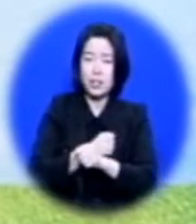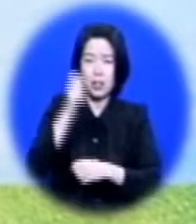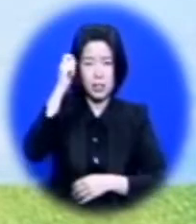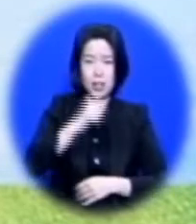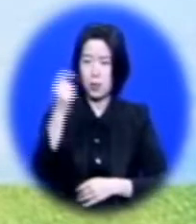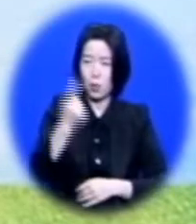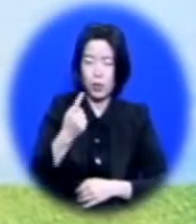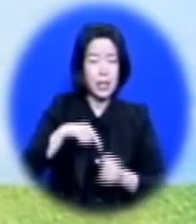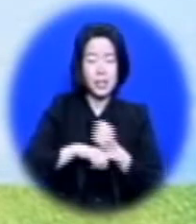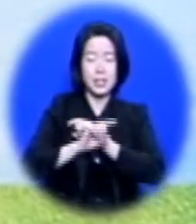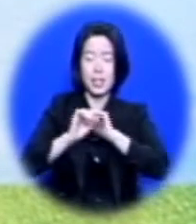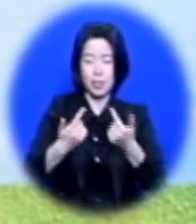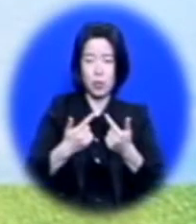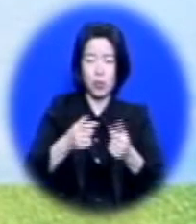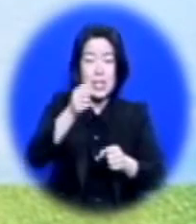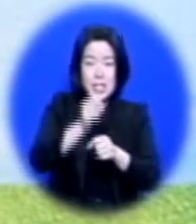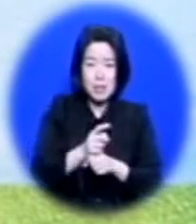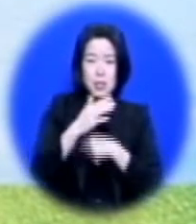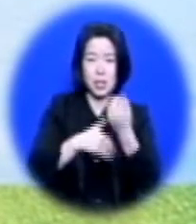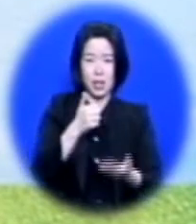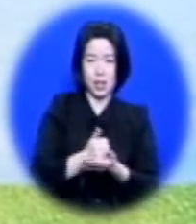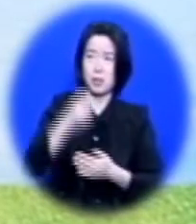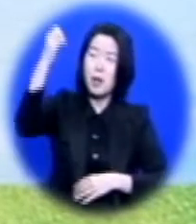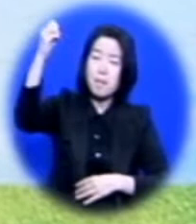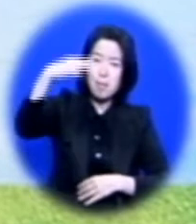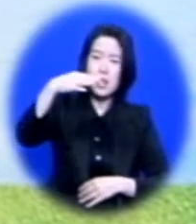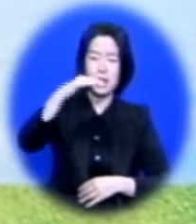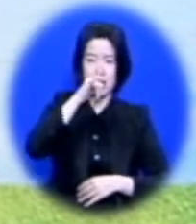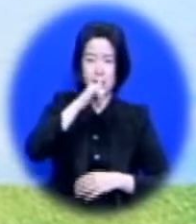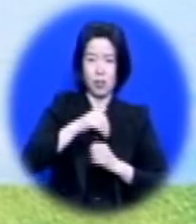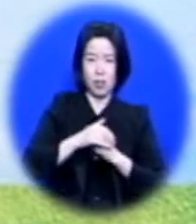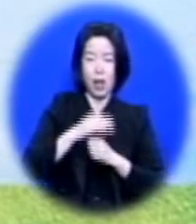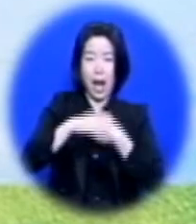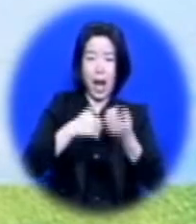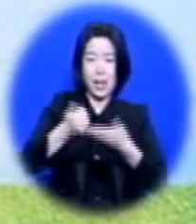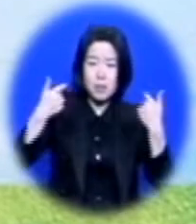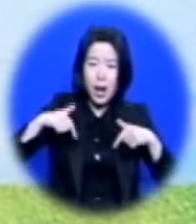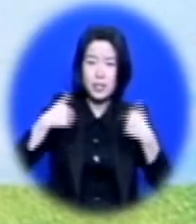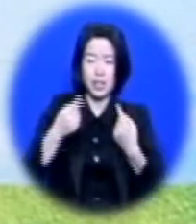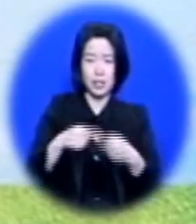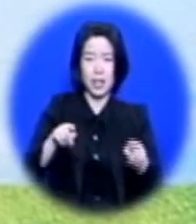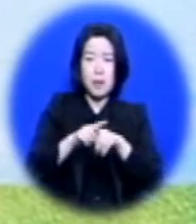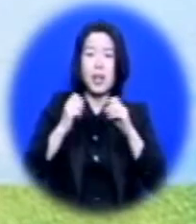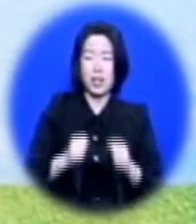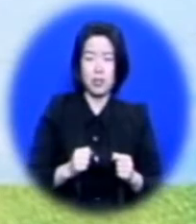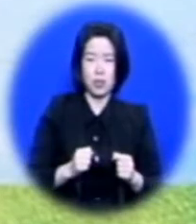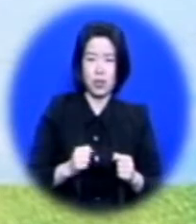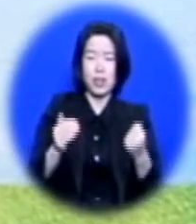온다는 뜻이 아니고 이미 하나님이 빛이 시거든 하나님이 늘 같이 계시거든요